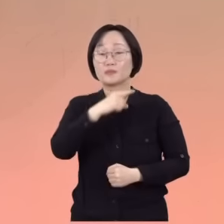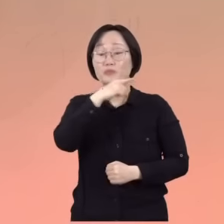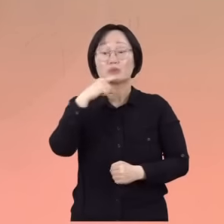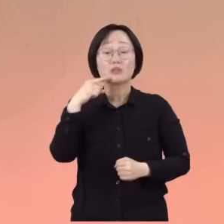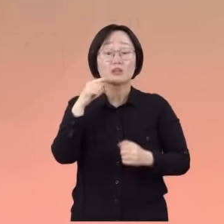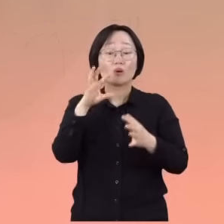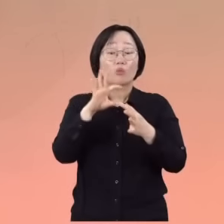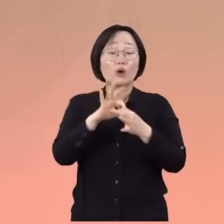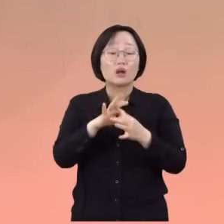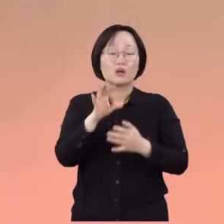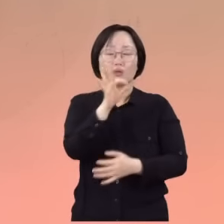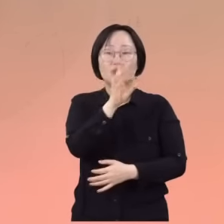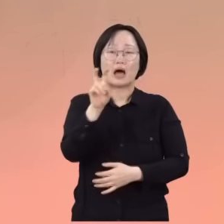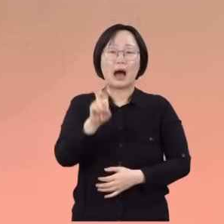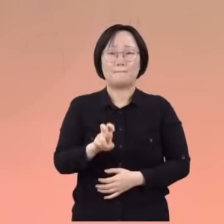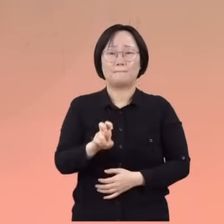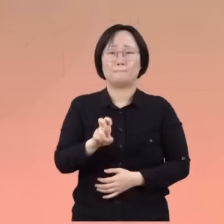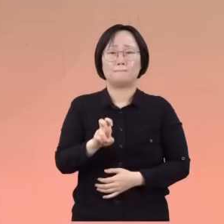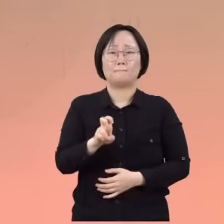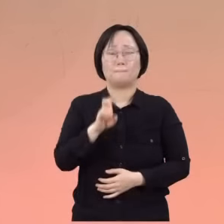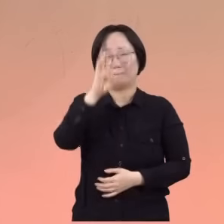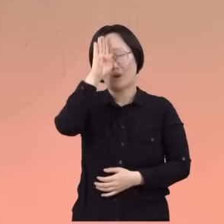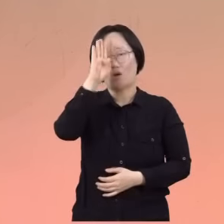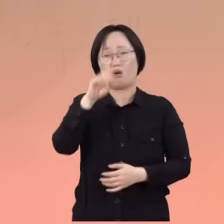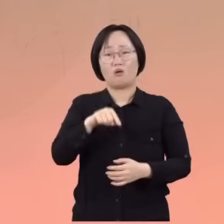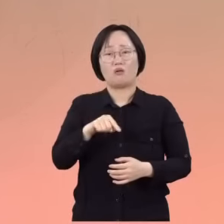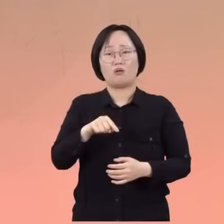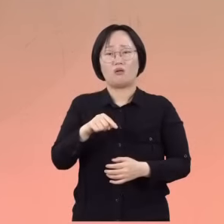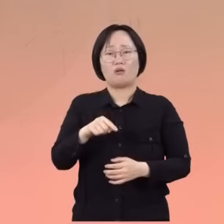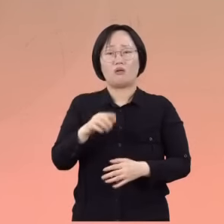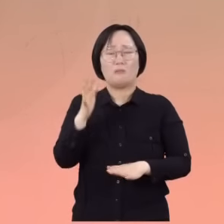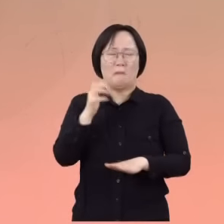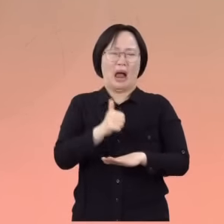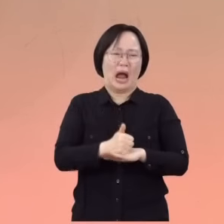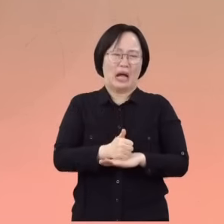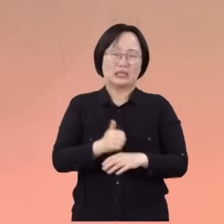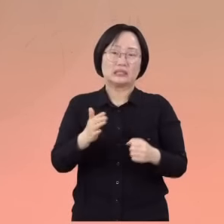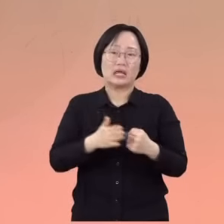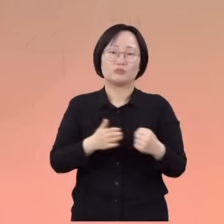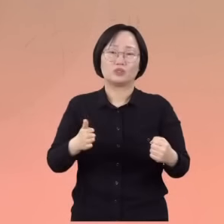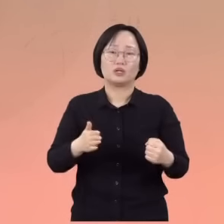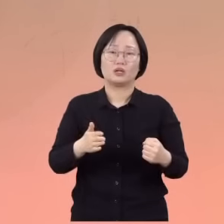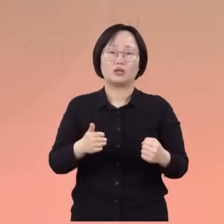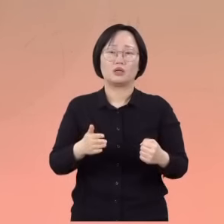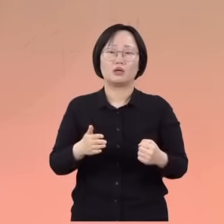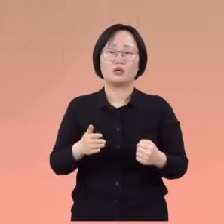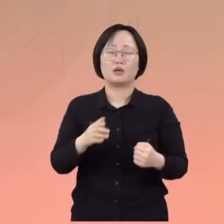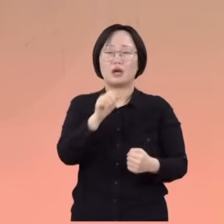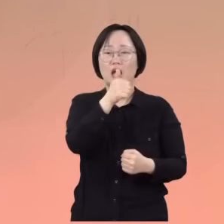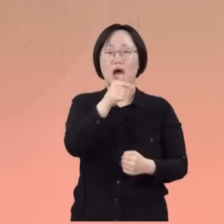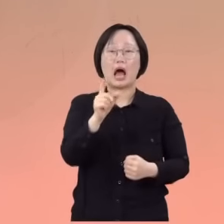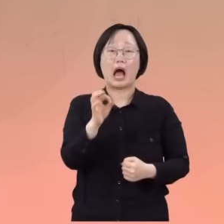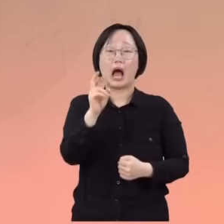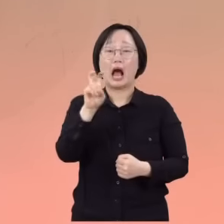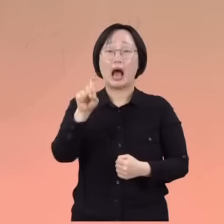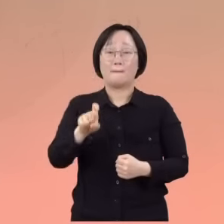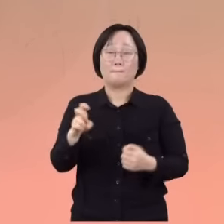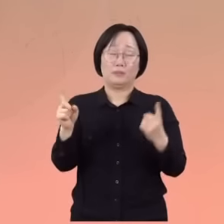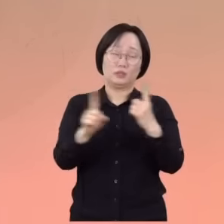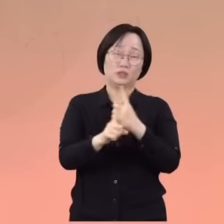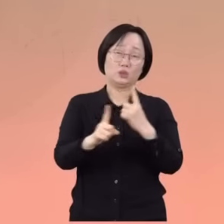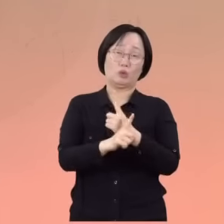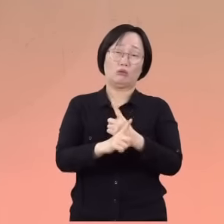판정을 받고 이제 온갖 항암 치료를 받다가 완전히 몸이